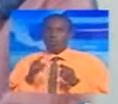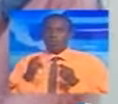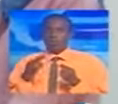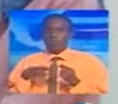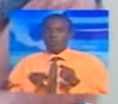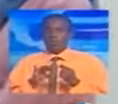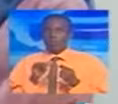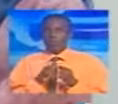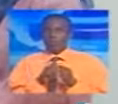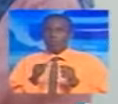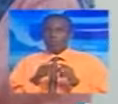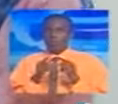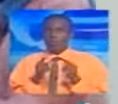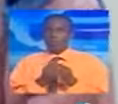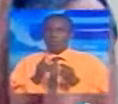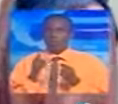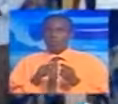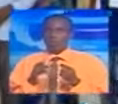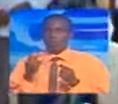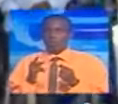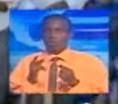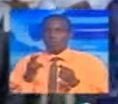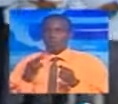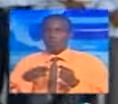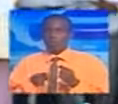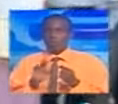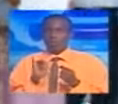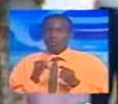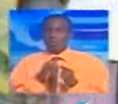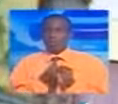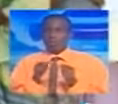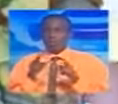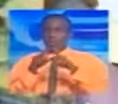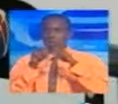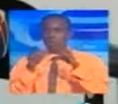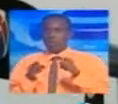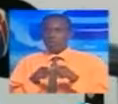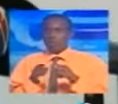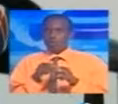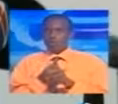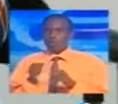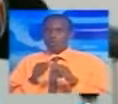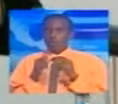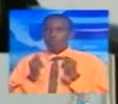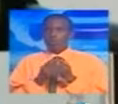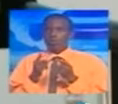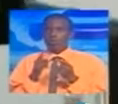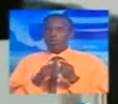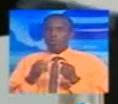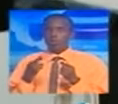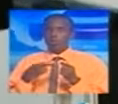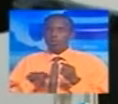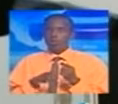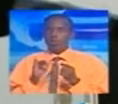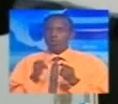la rédaction administrative. C'est pourquoi il est nécessaire de former les personnels et les cadres des ministères à une rédaction efficace et